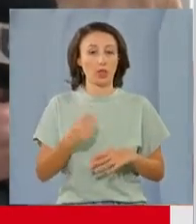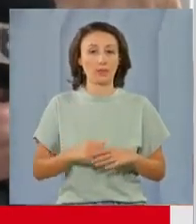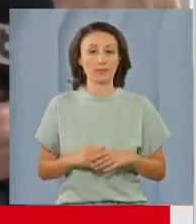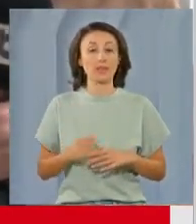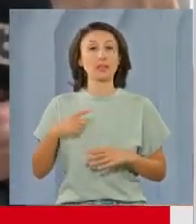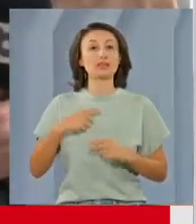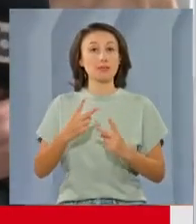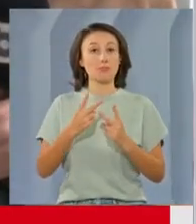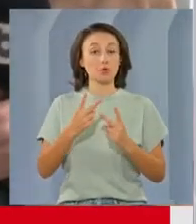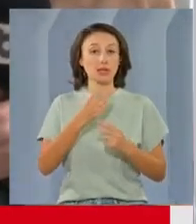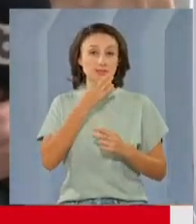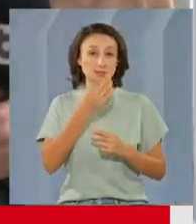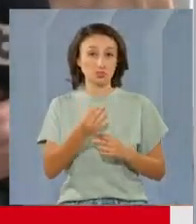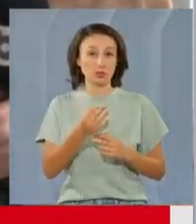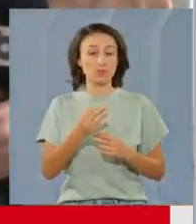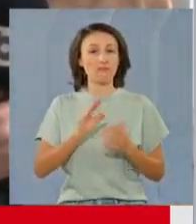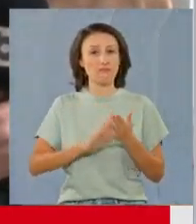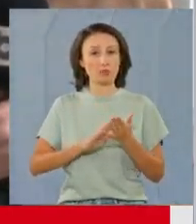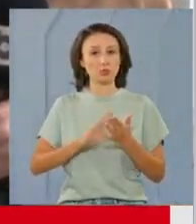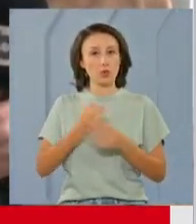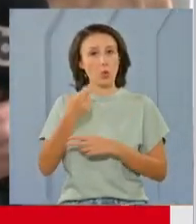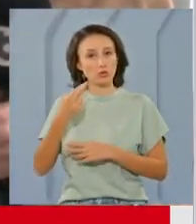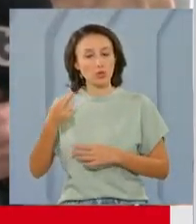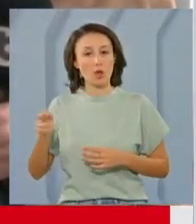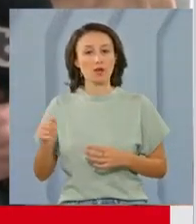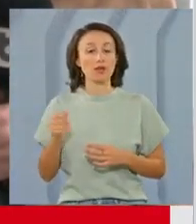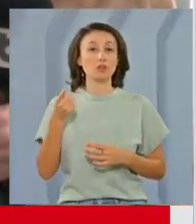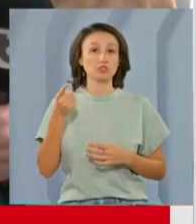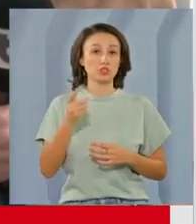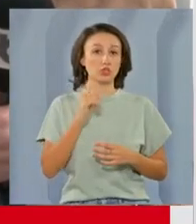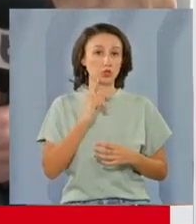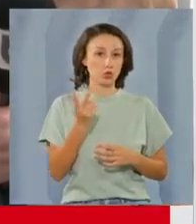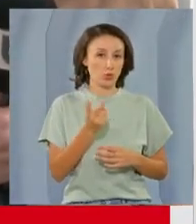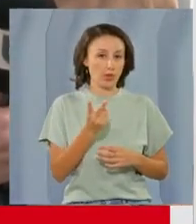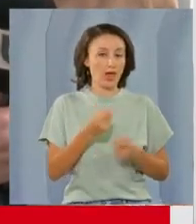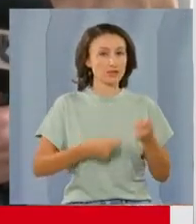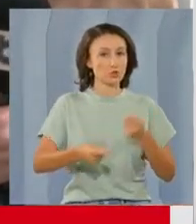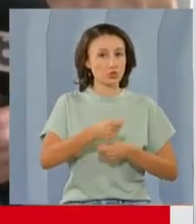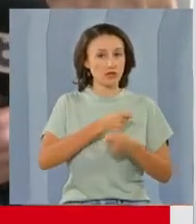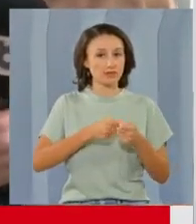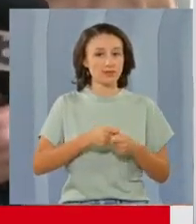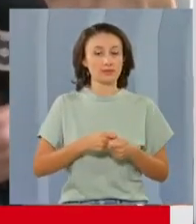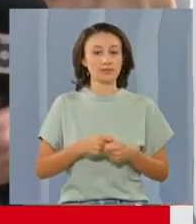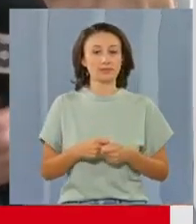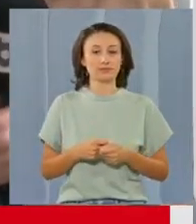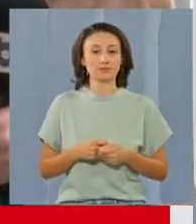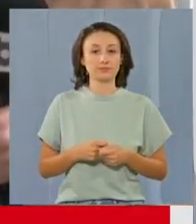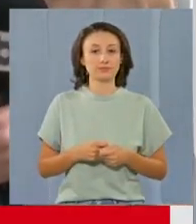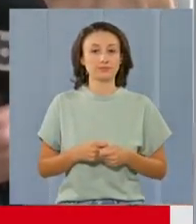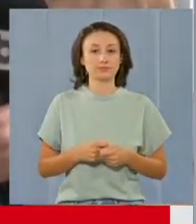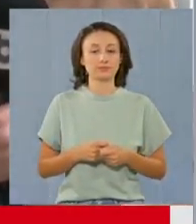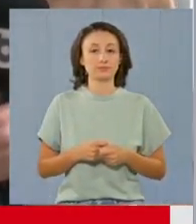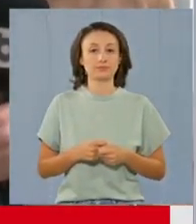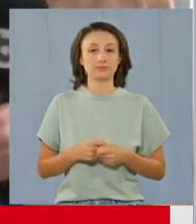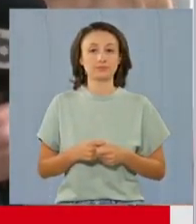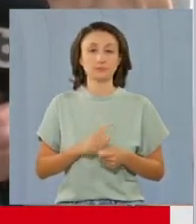E important să precizăm și faptul că în continuare acești doi asociații, Ionuț Doldurea și Cosmin